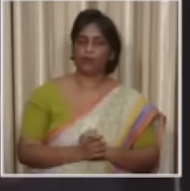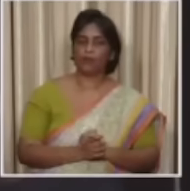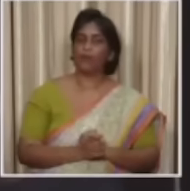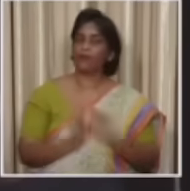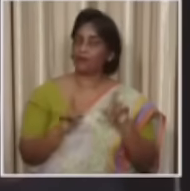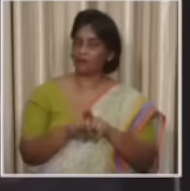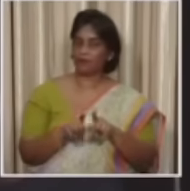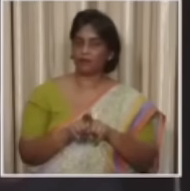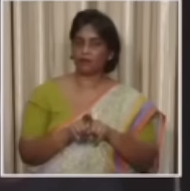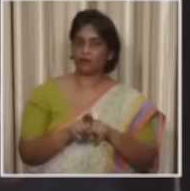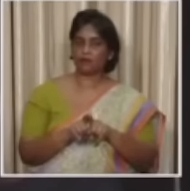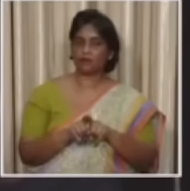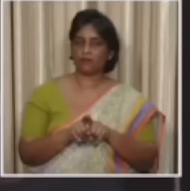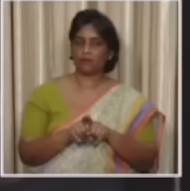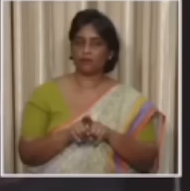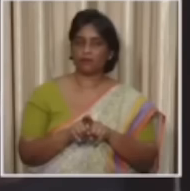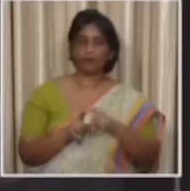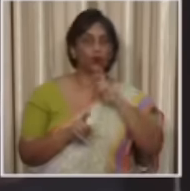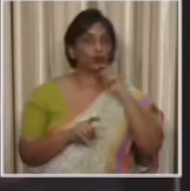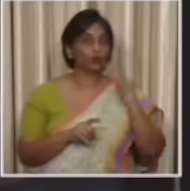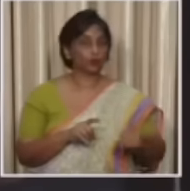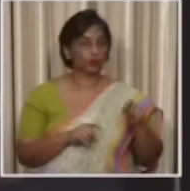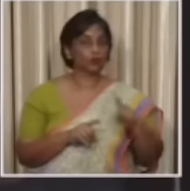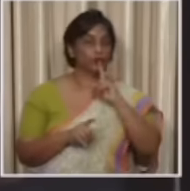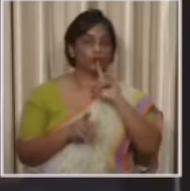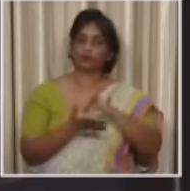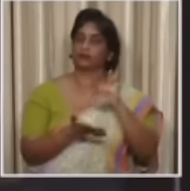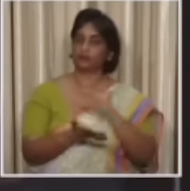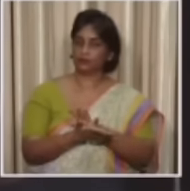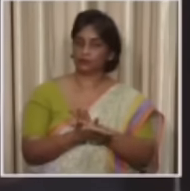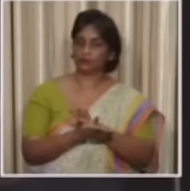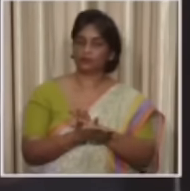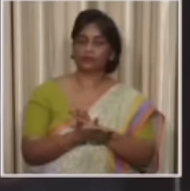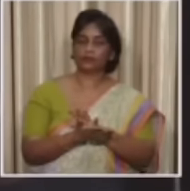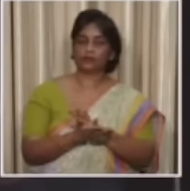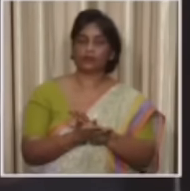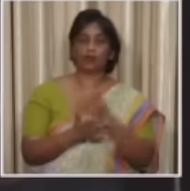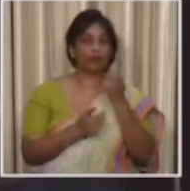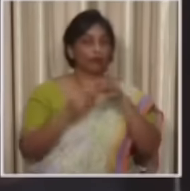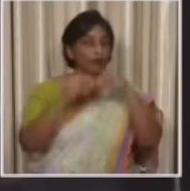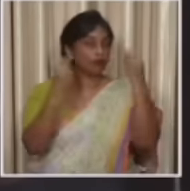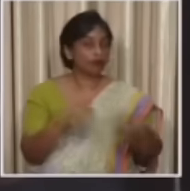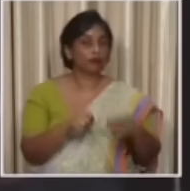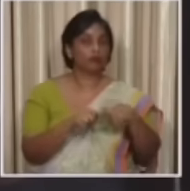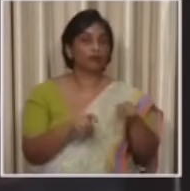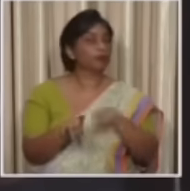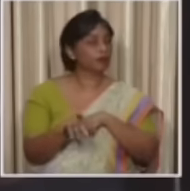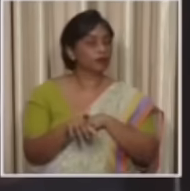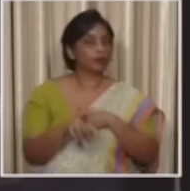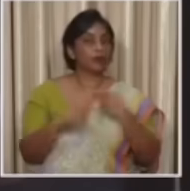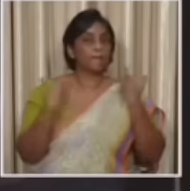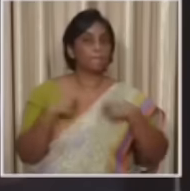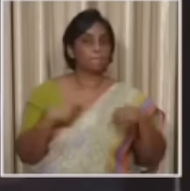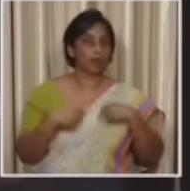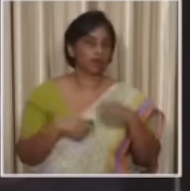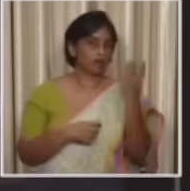එතකොට සුප්‍රීම කෝට්ටු සාවියෙන් නඩු තීන්දුවක් දුන්නා මේ ආර්ථිකය නැති කරේ රාජපක්ෂලා